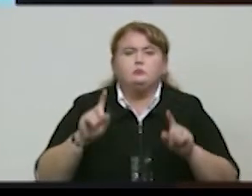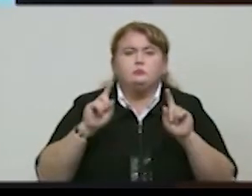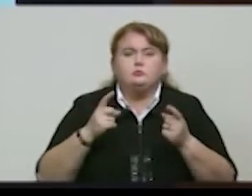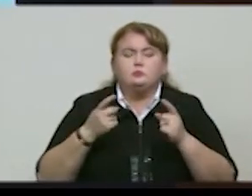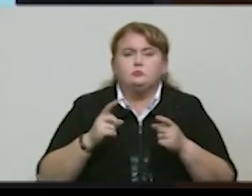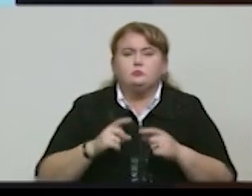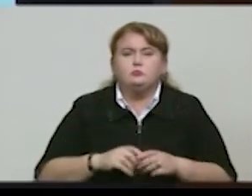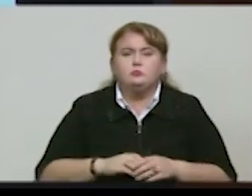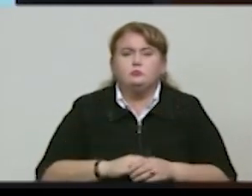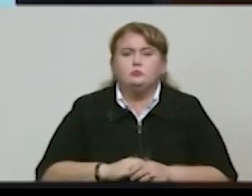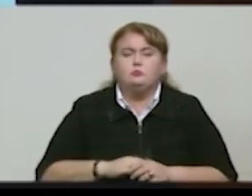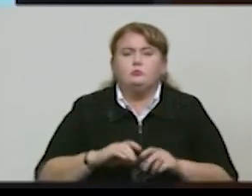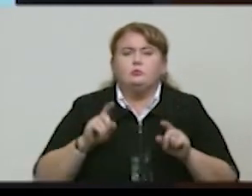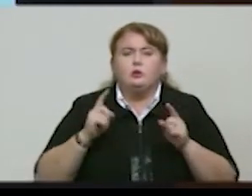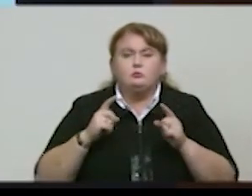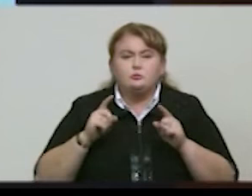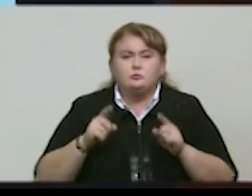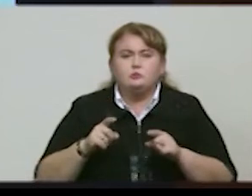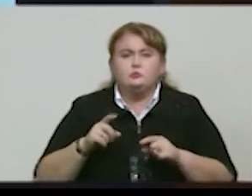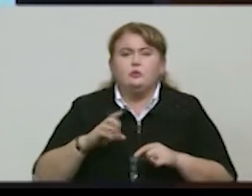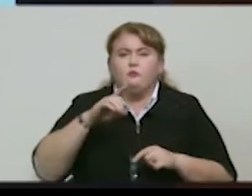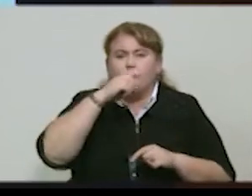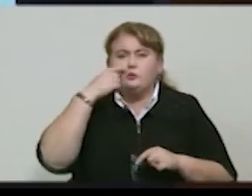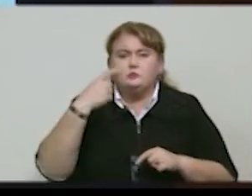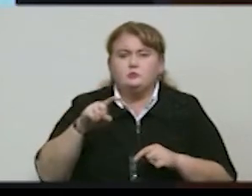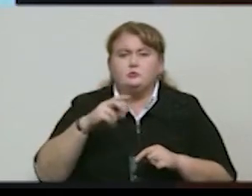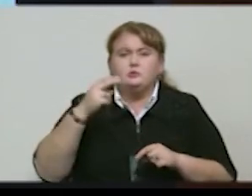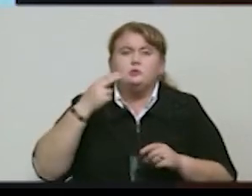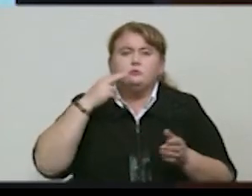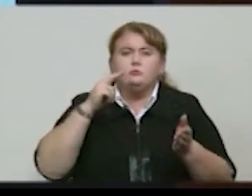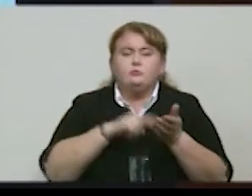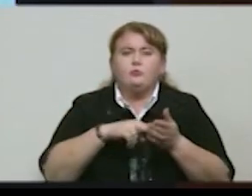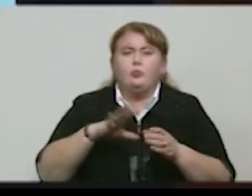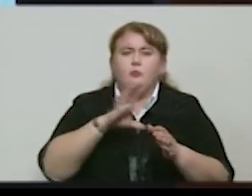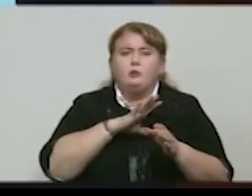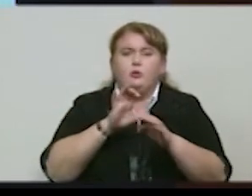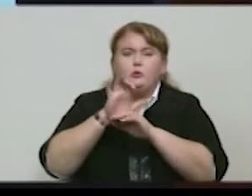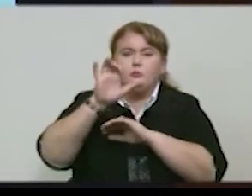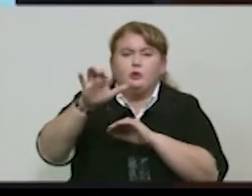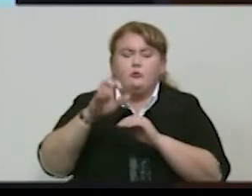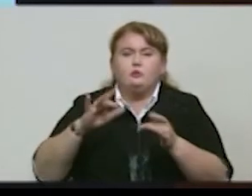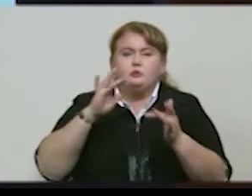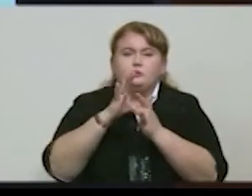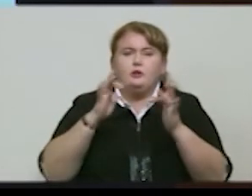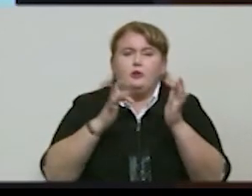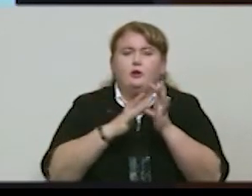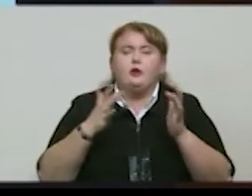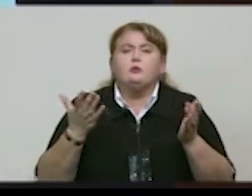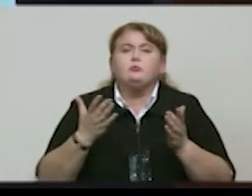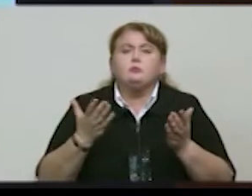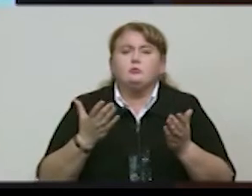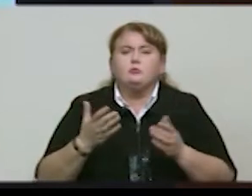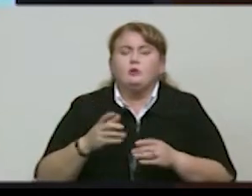почему? Потому что в Россию, в Санкт-Петербург, была отправлена телеграмма. Телеграмма